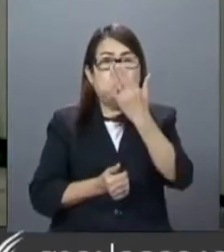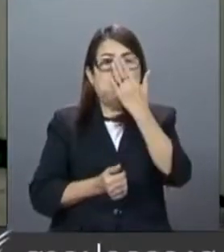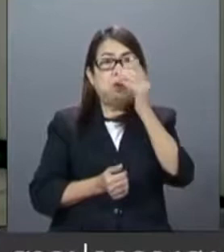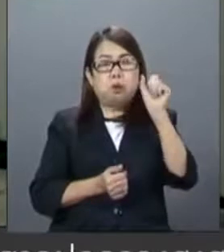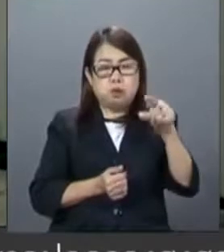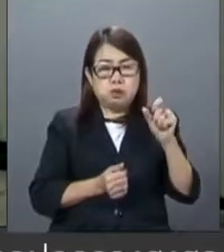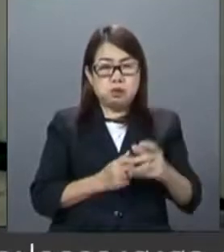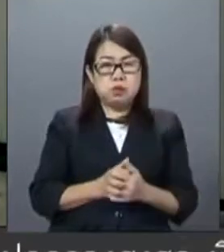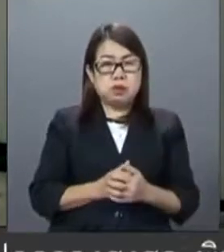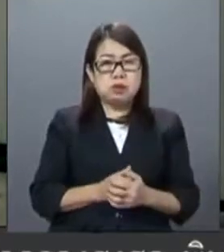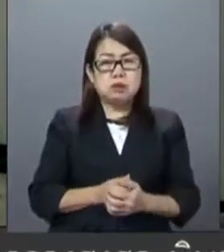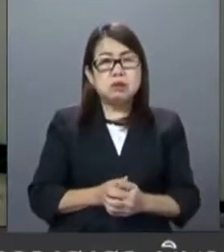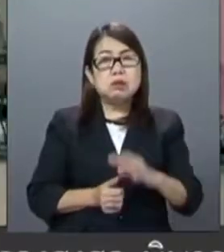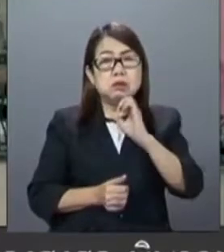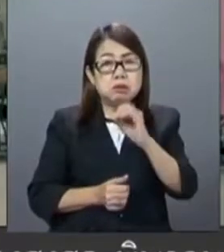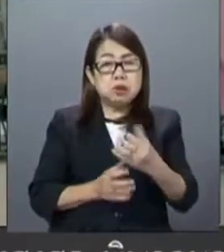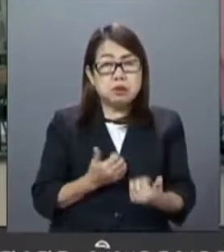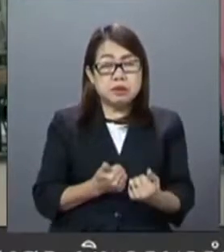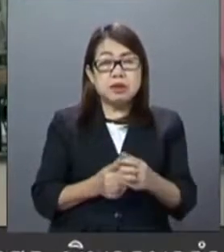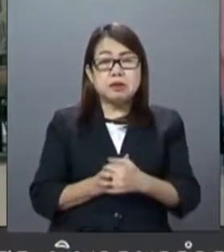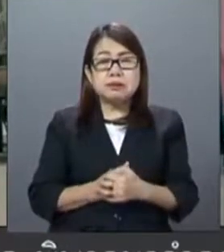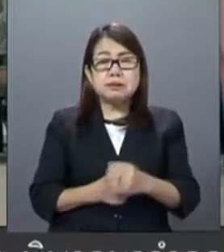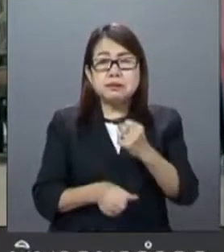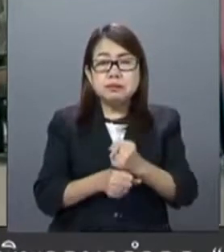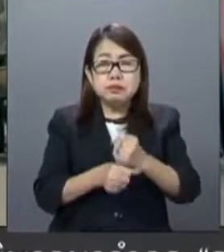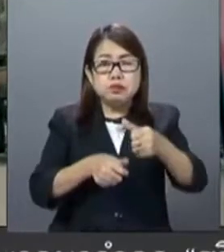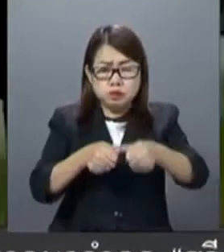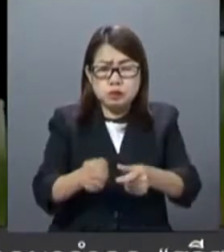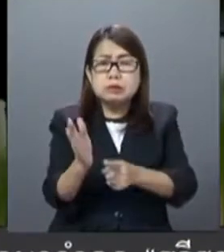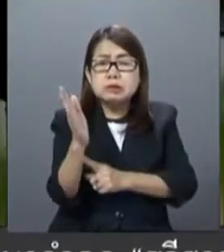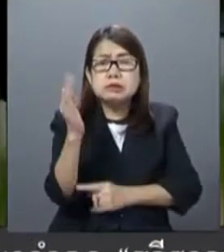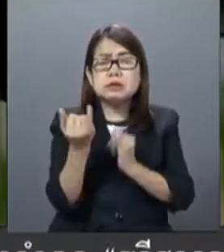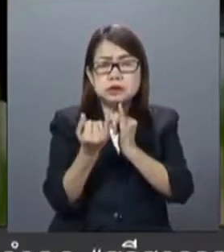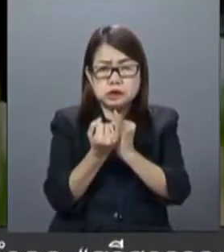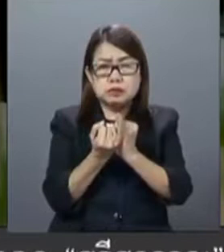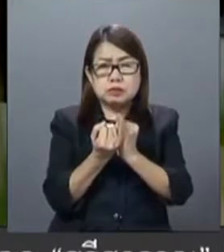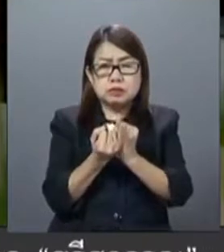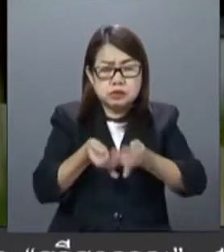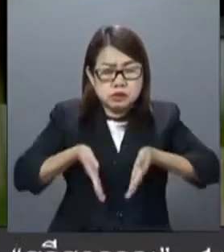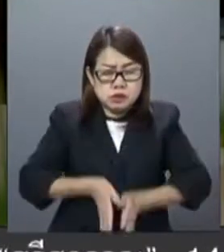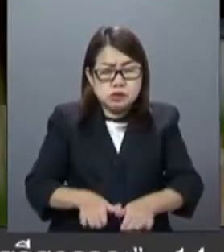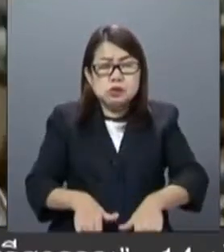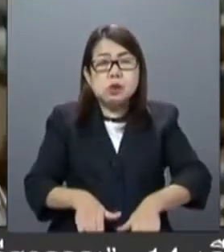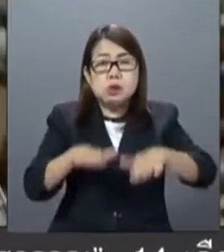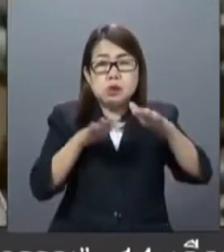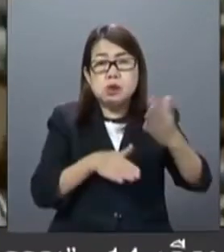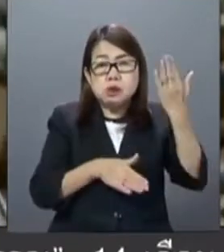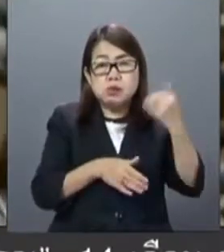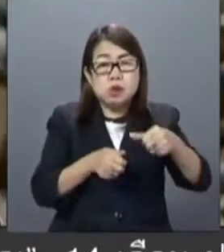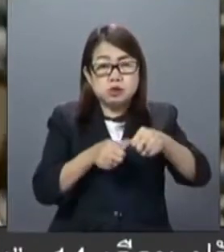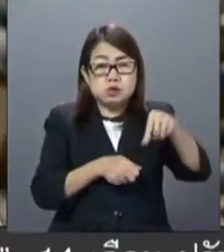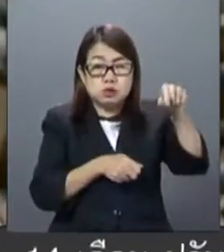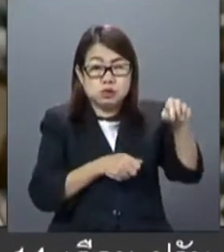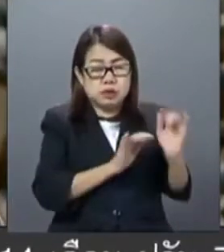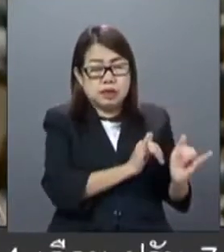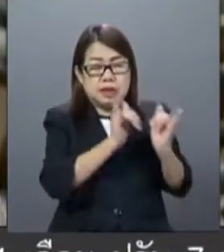รุมกเพไปไดเสม่คอนนี้ รกกได้มาก ความผกพันมือฎ่อหม เหมืกเปเรว่่ะ มีมบน